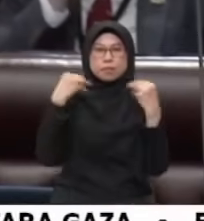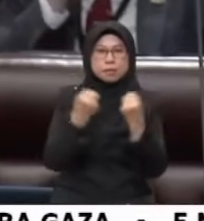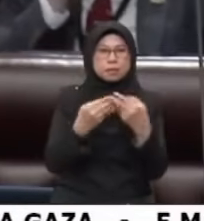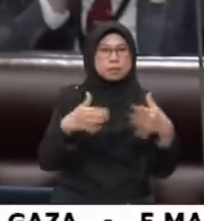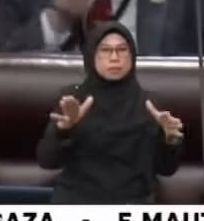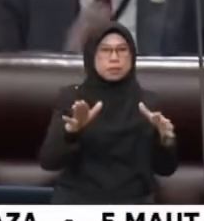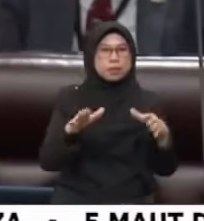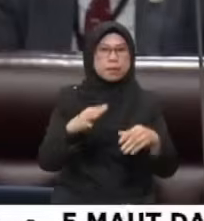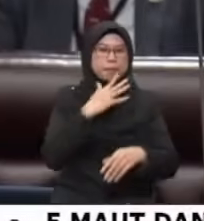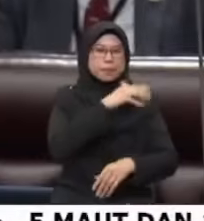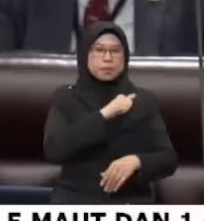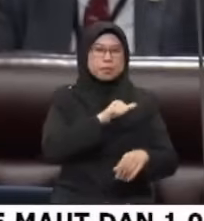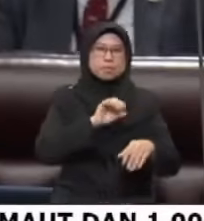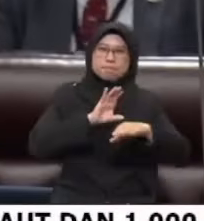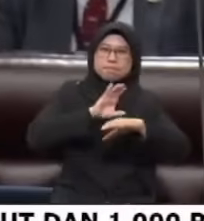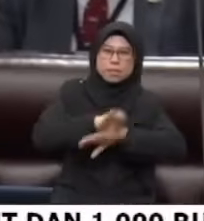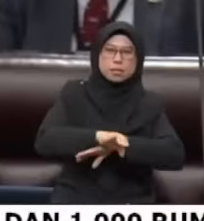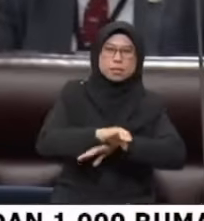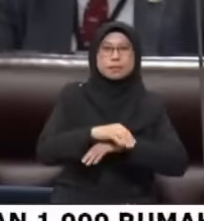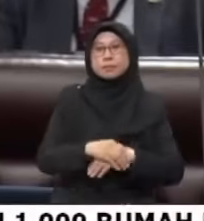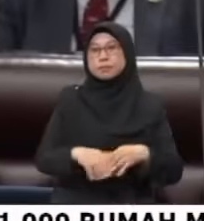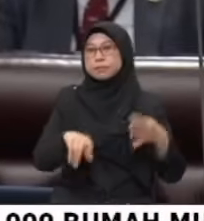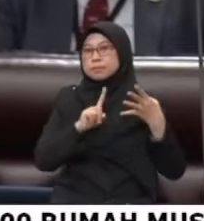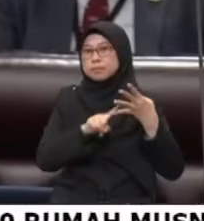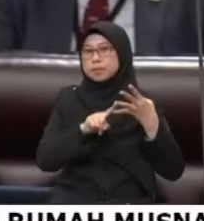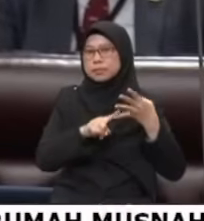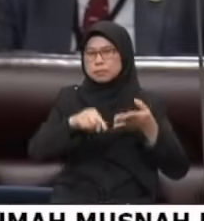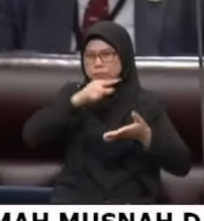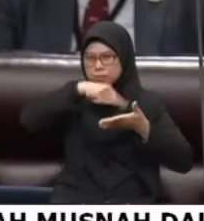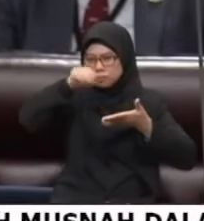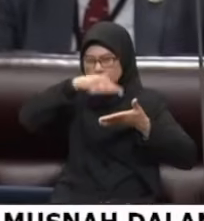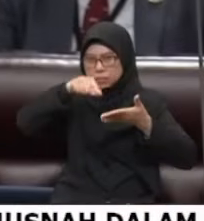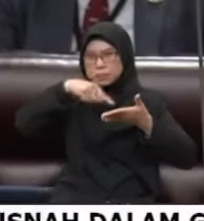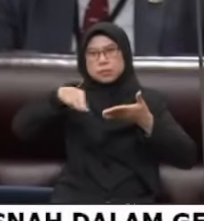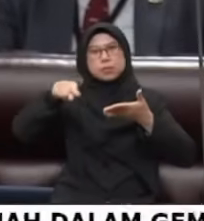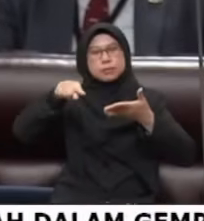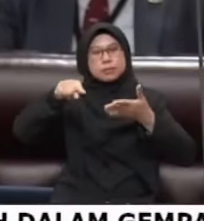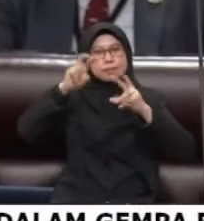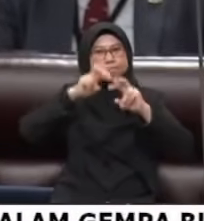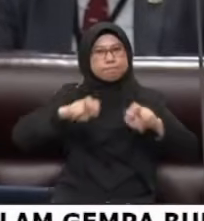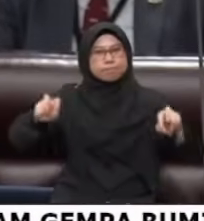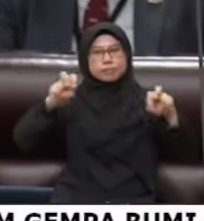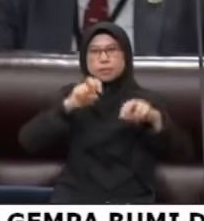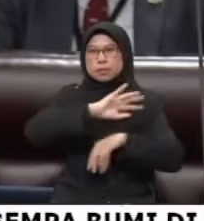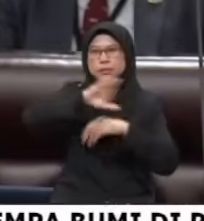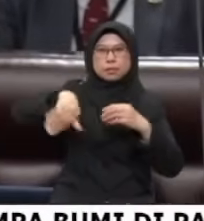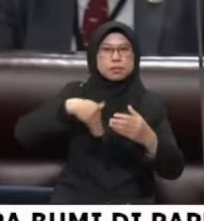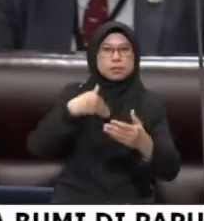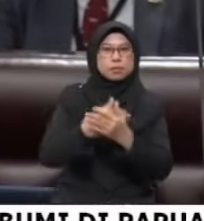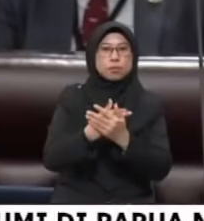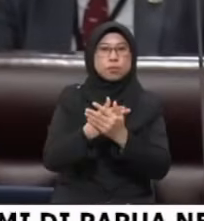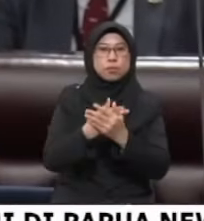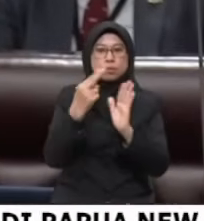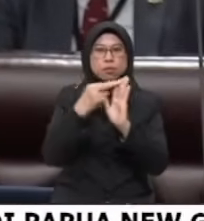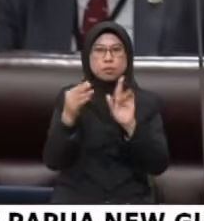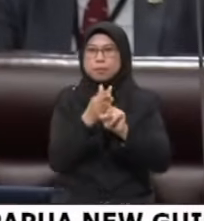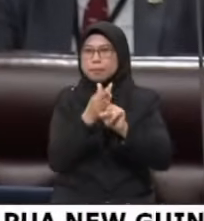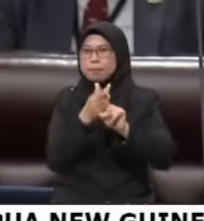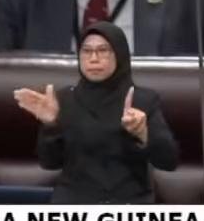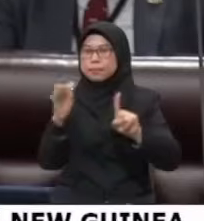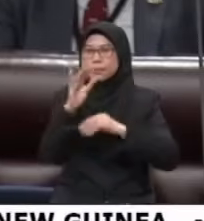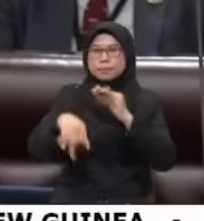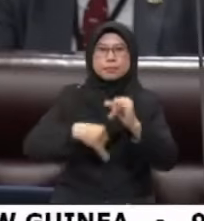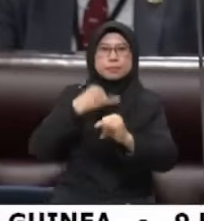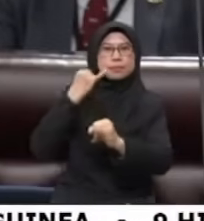secara paksa nombor empat sesatan siasatan ke atas semua pelanggaran undang-undang